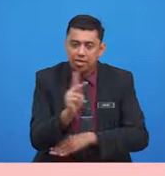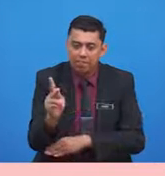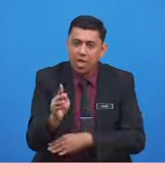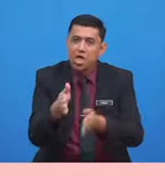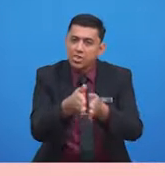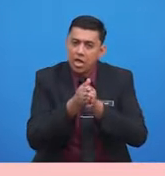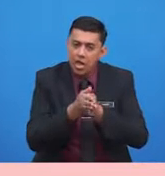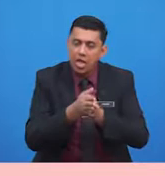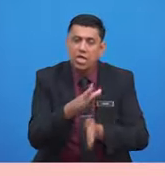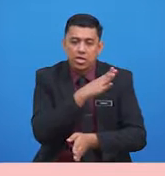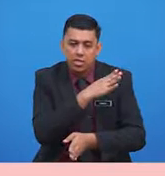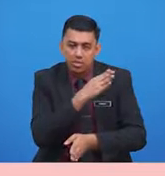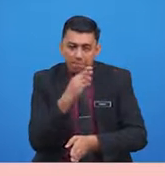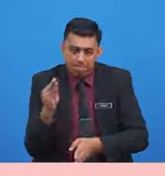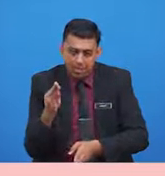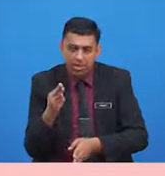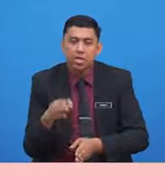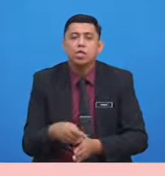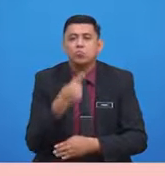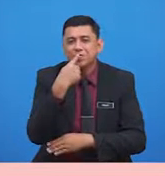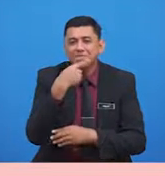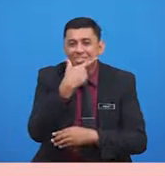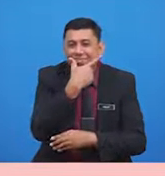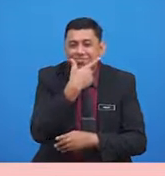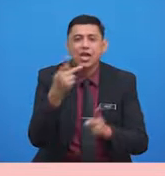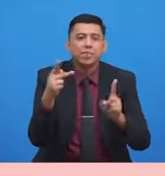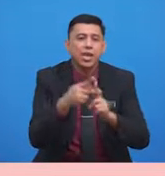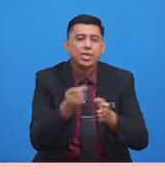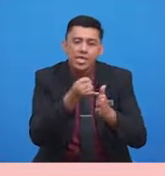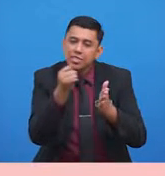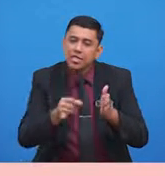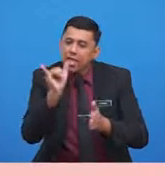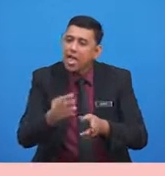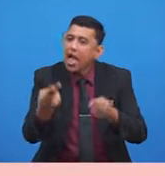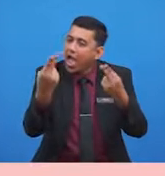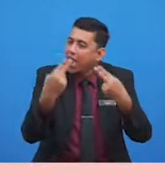salam sambil bersenyum kepada jiran yang hadir.